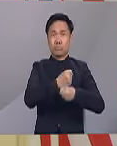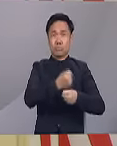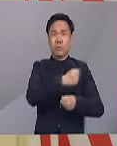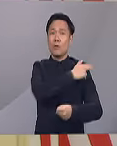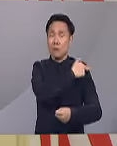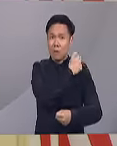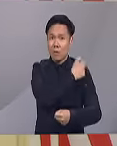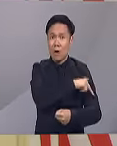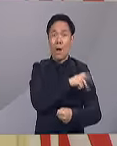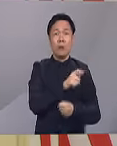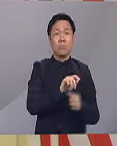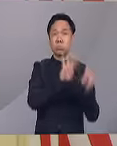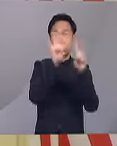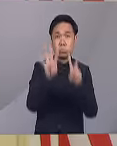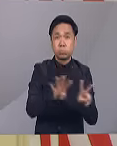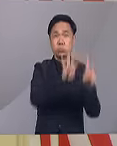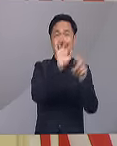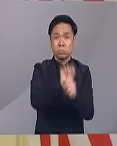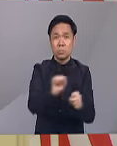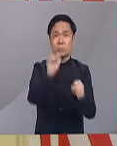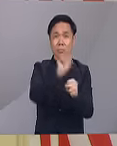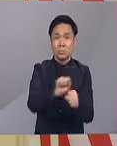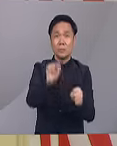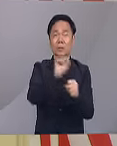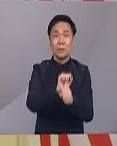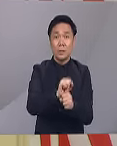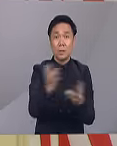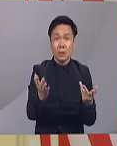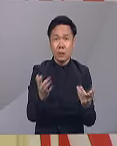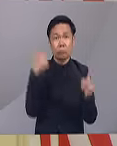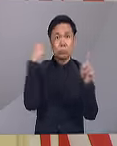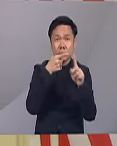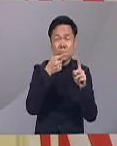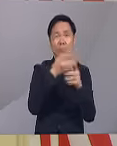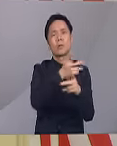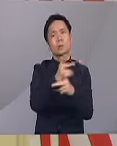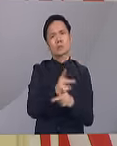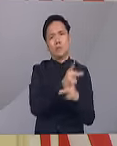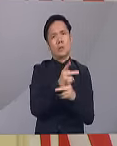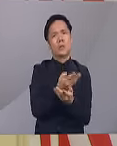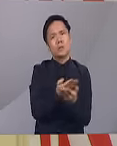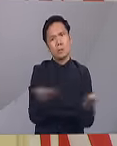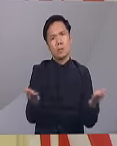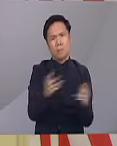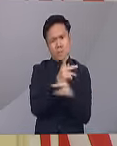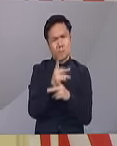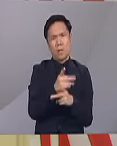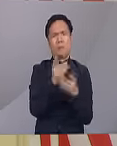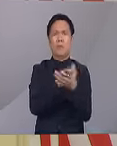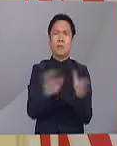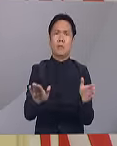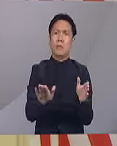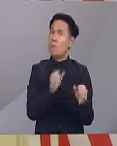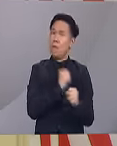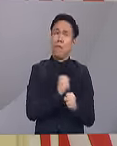lain yang terus akan bekerja menjaga kita semua untuk menjaga keselamatan kita semua. Mereka